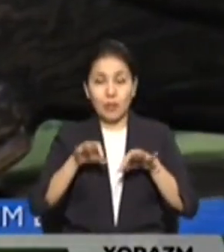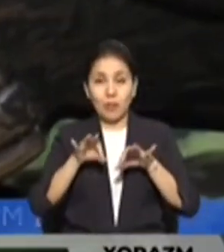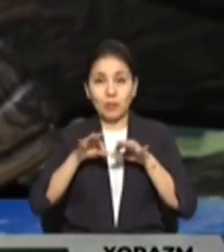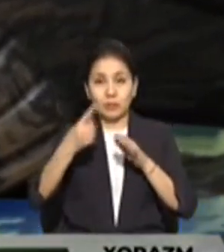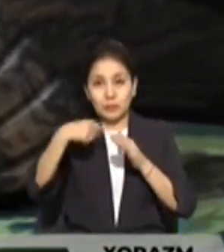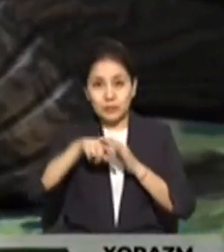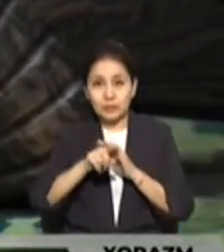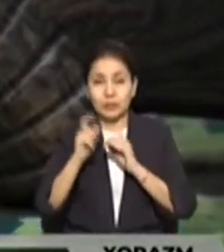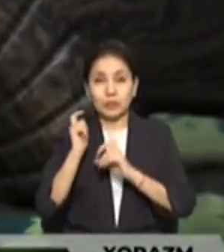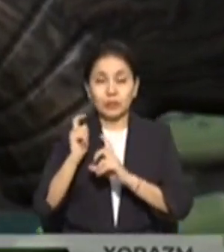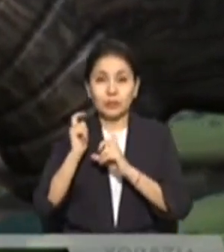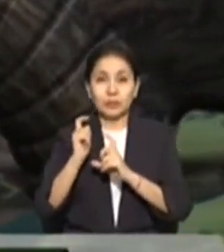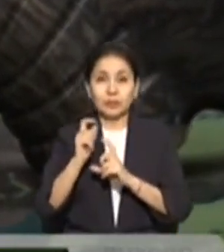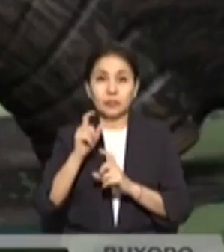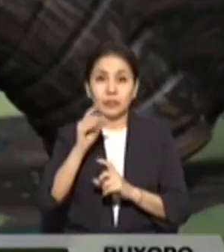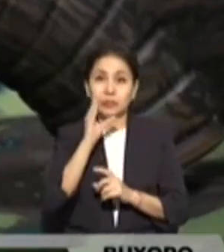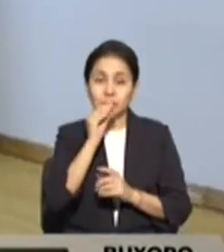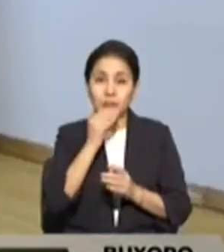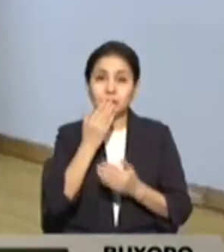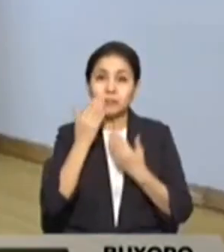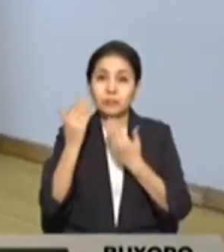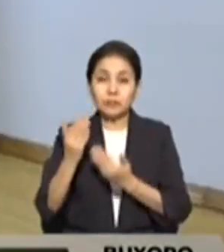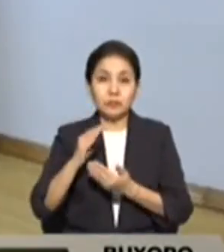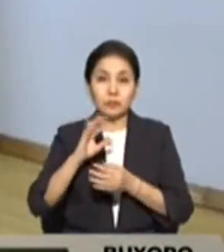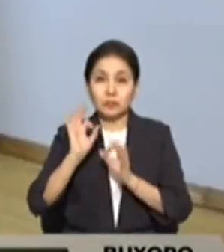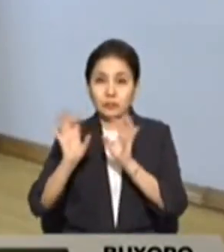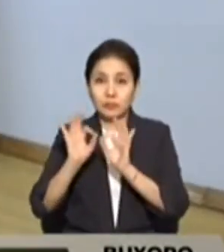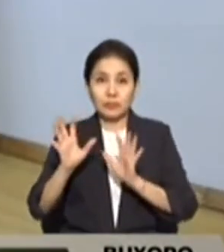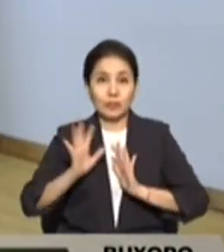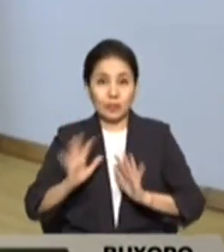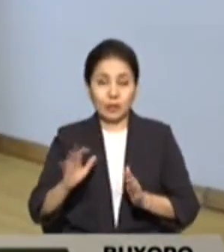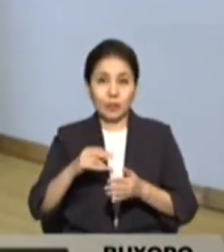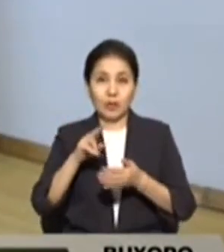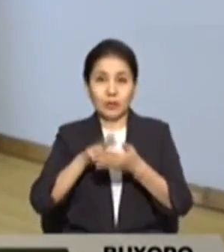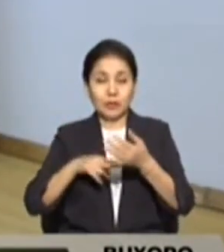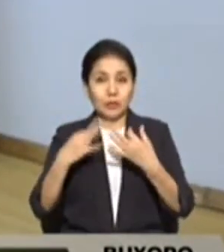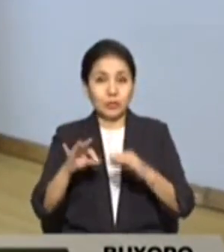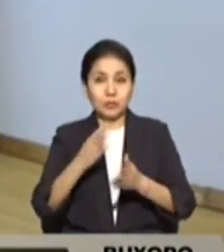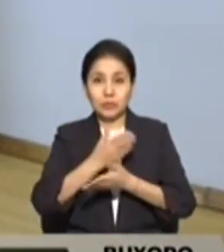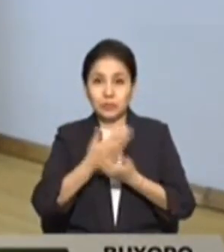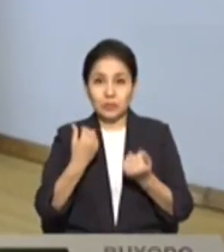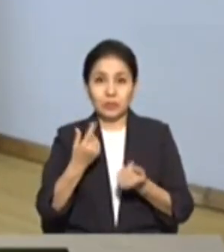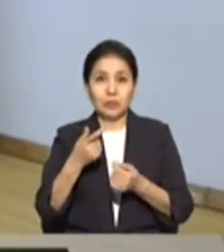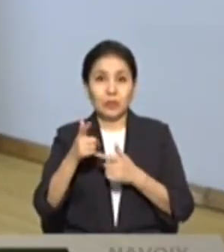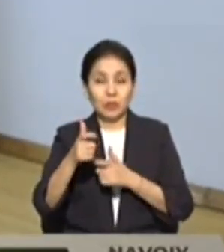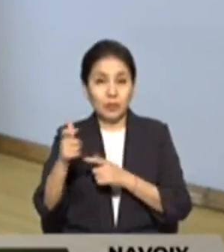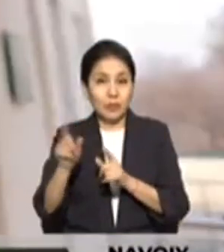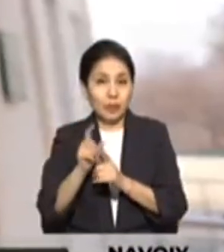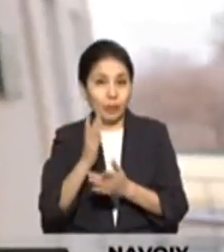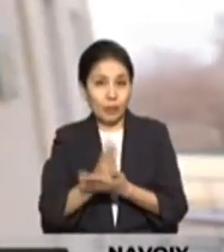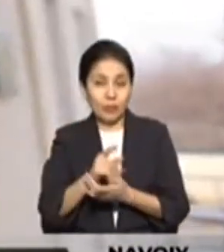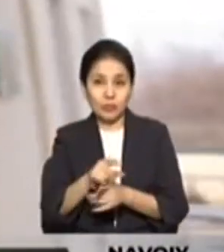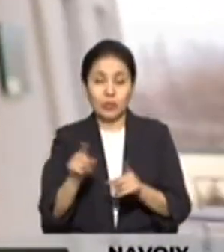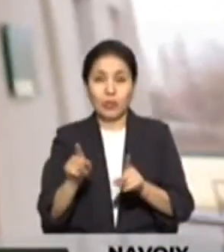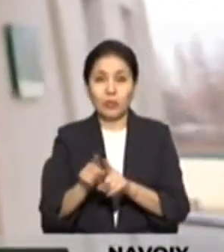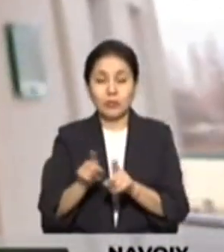vositasining yukxonasida bojxona xodimining og'zaki so'rovida ma'lum qilinmagan va tegishli ruxsatnomasi bo'lmagan ov quroli borligi aniqlandi. Yana bir shunga